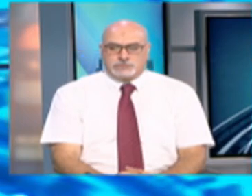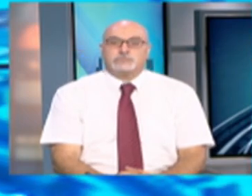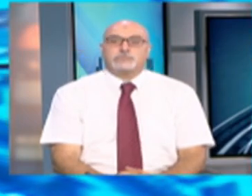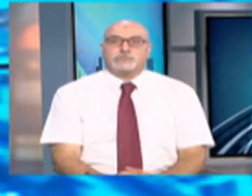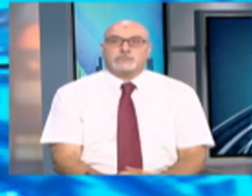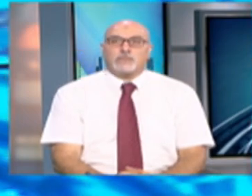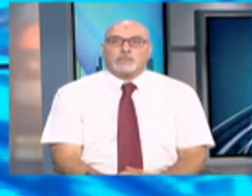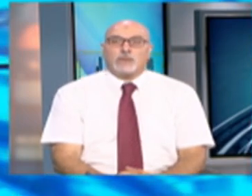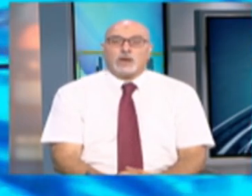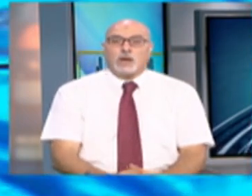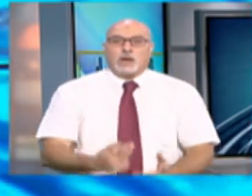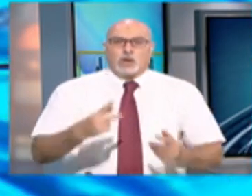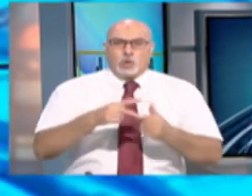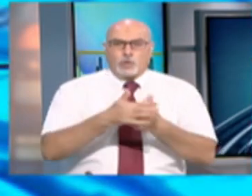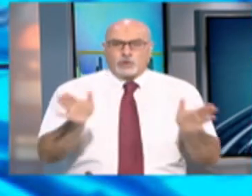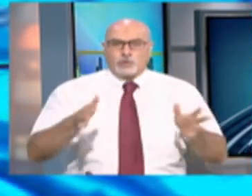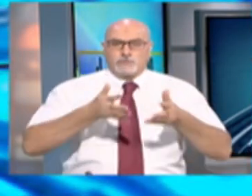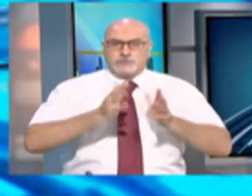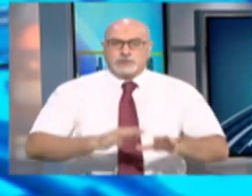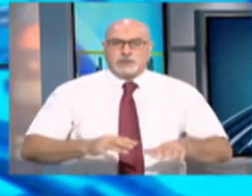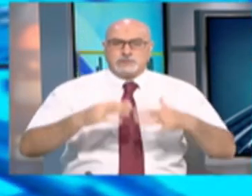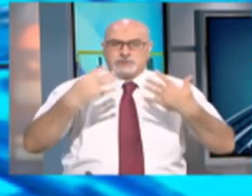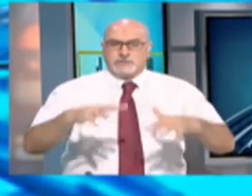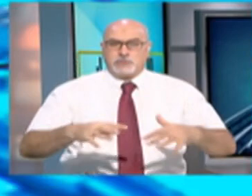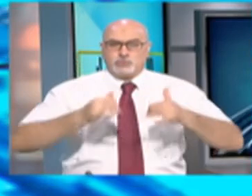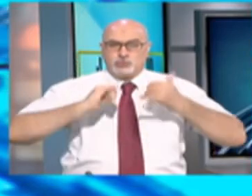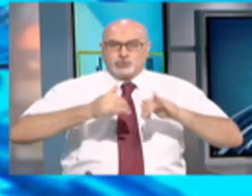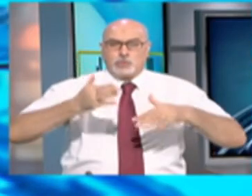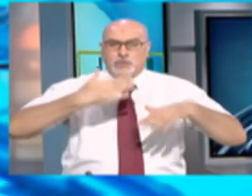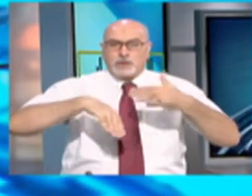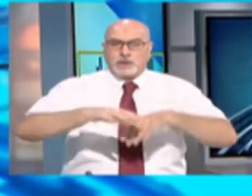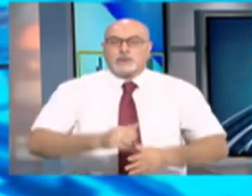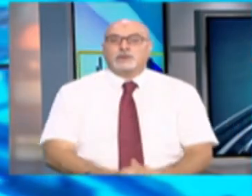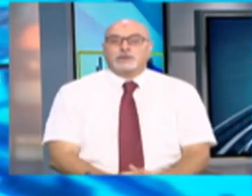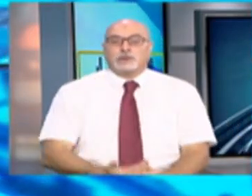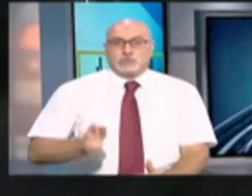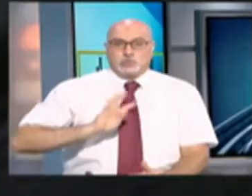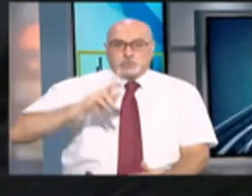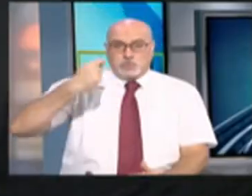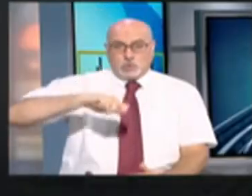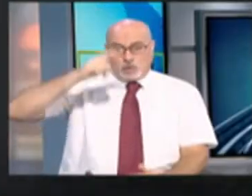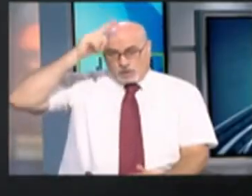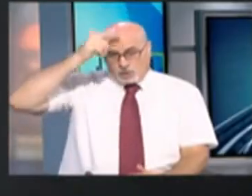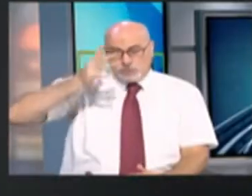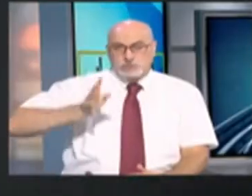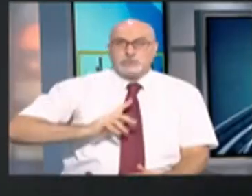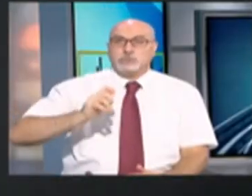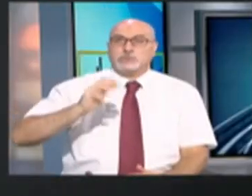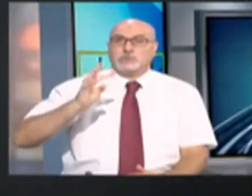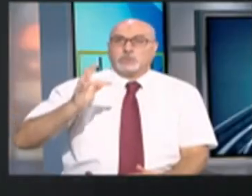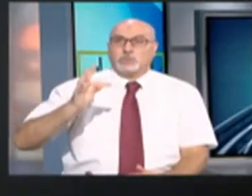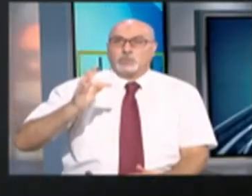ومع الافتتاح الرسمي للدورة 19 لألعاب البحر الأبيض المتوسط، أشرف رئيس الجمهورية سيد عبد المجيد